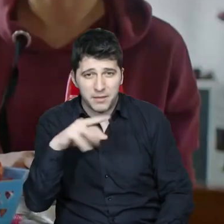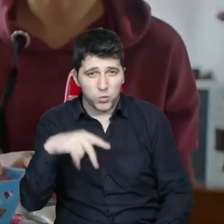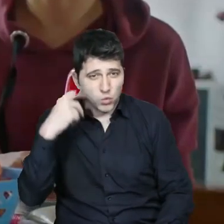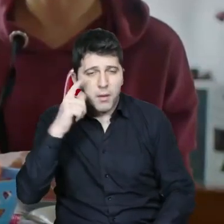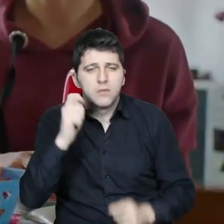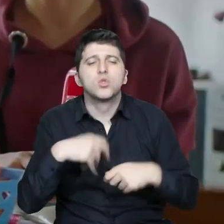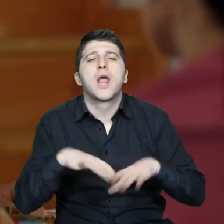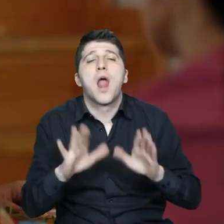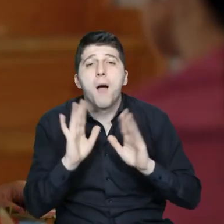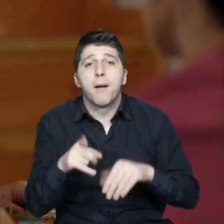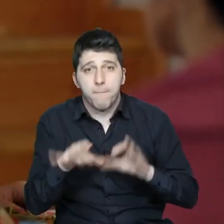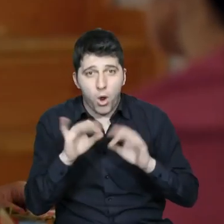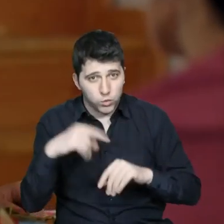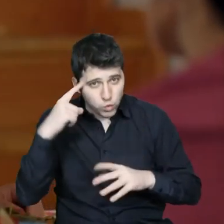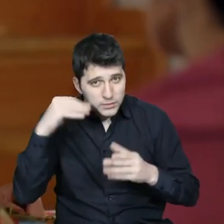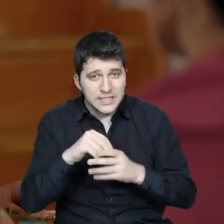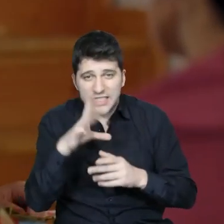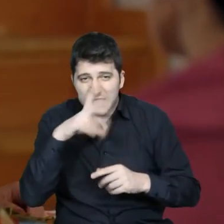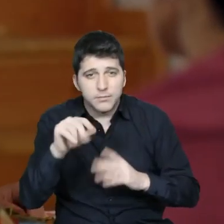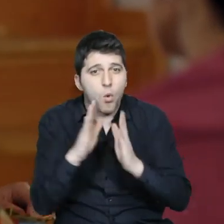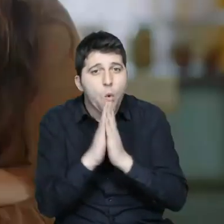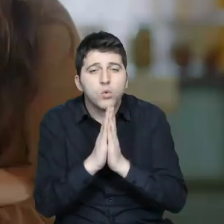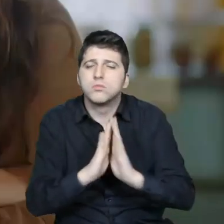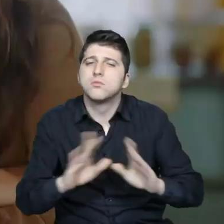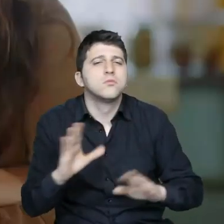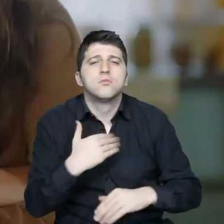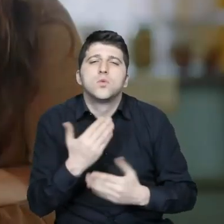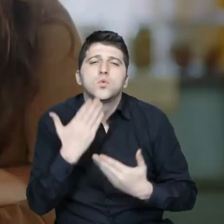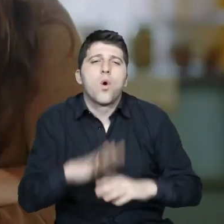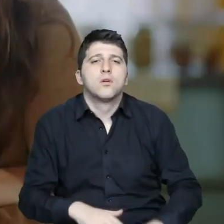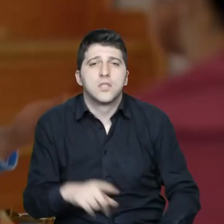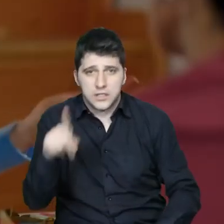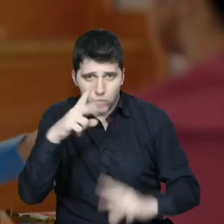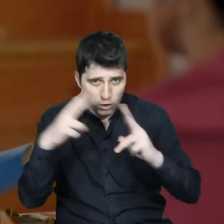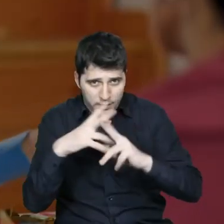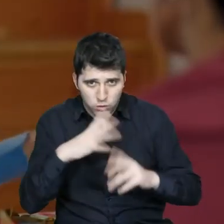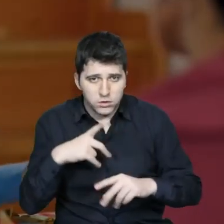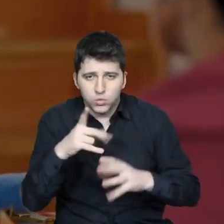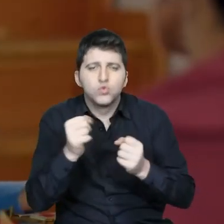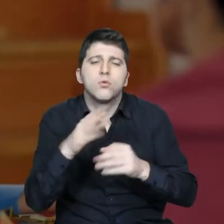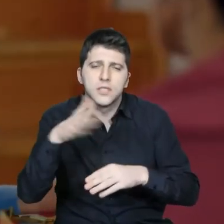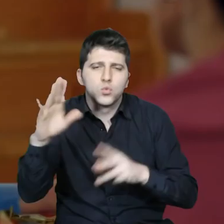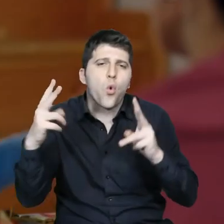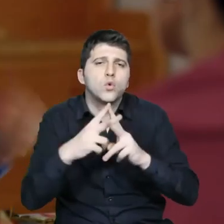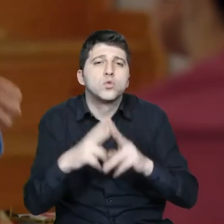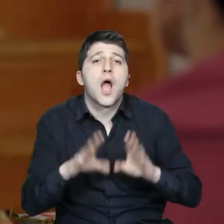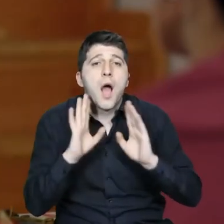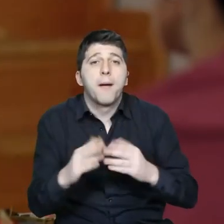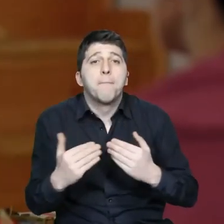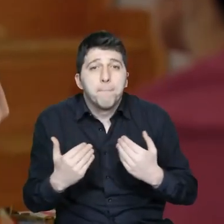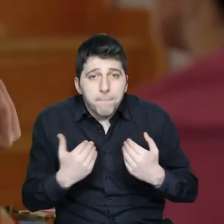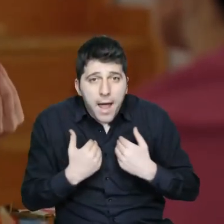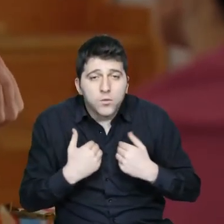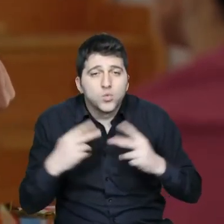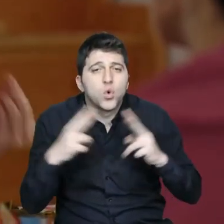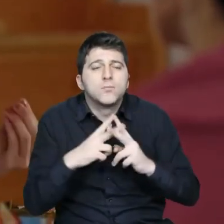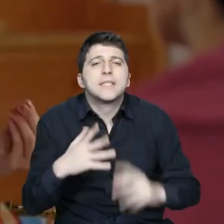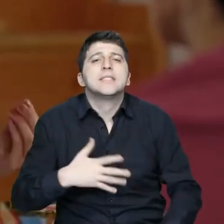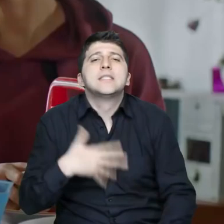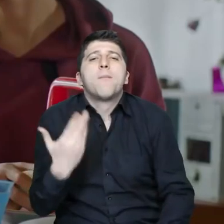değil. Ama böyle düşündüğüm için de kimseden özür dileyecek değilim. Siz görüşmek istiyorsanız ben sizi tutmayayım. Gidin görüşün. Ama ben